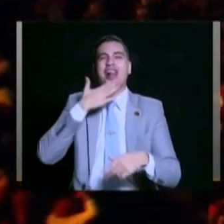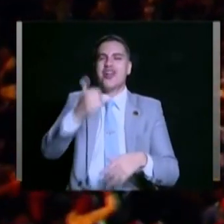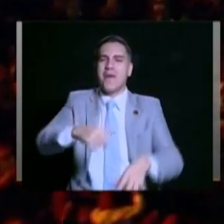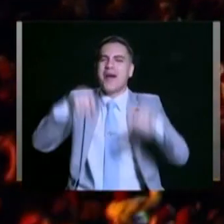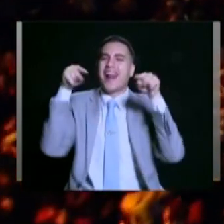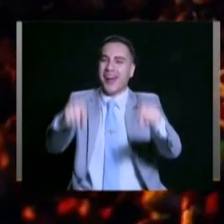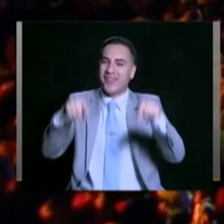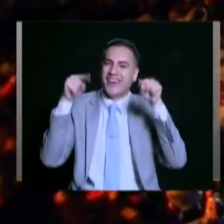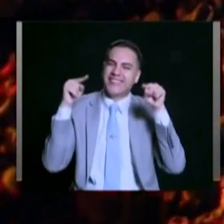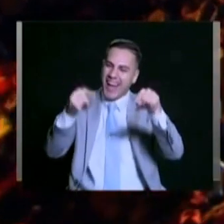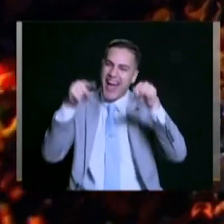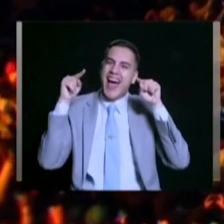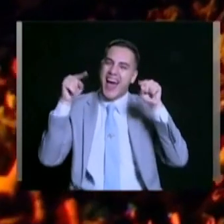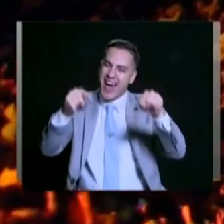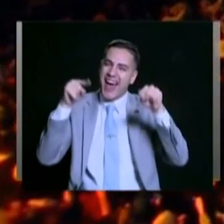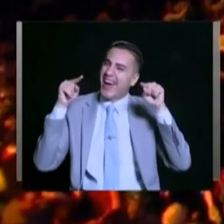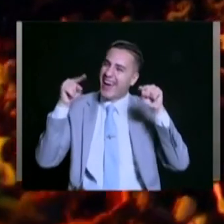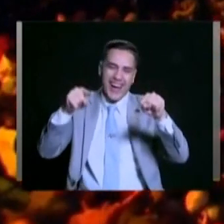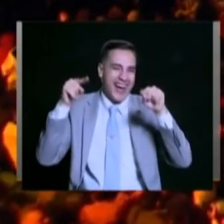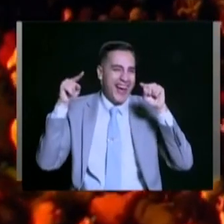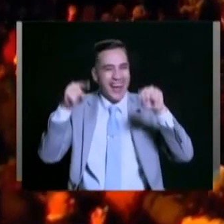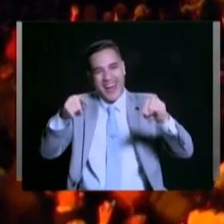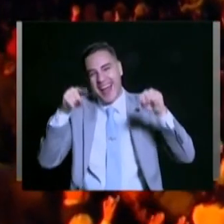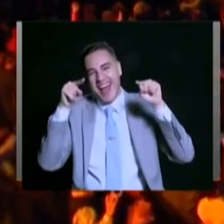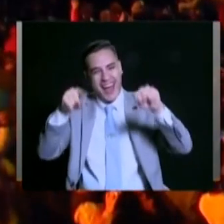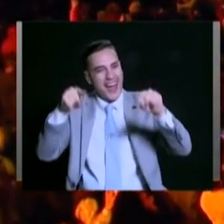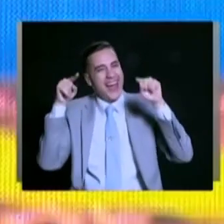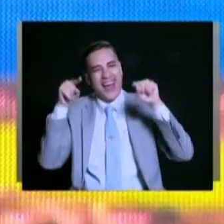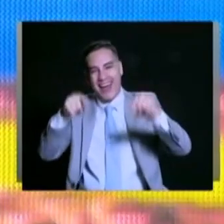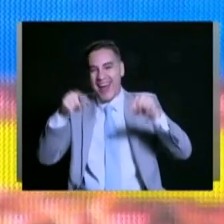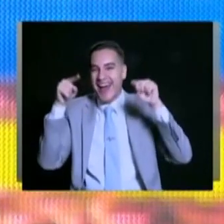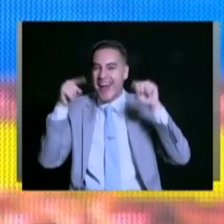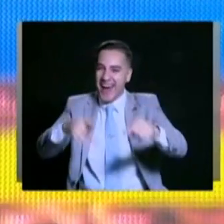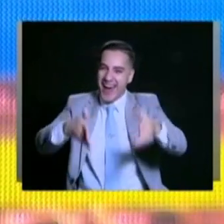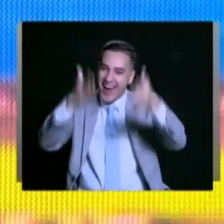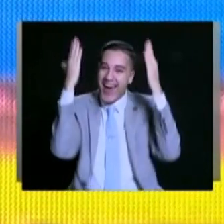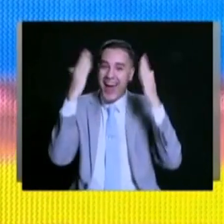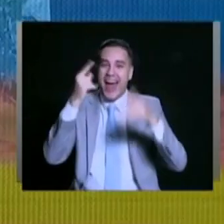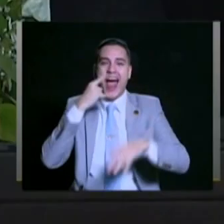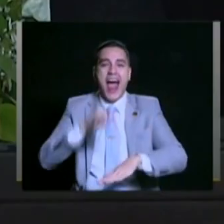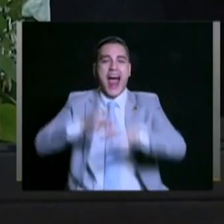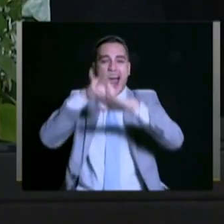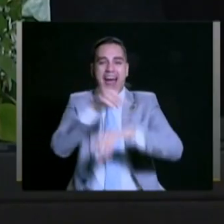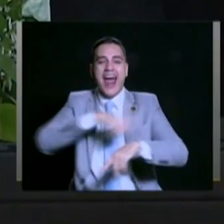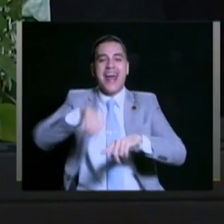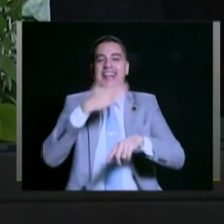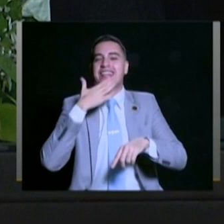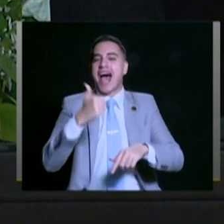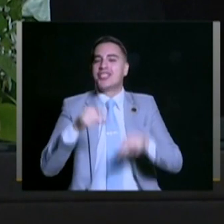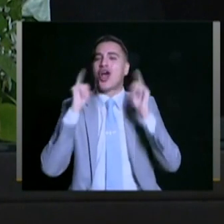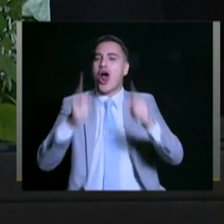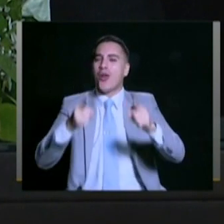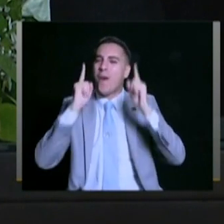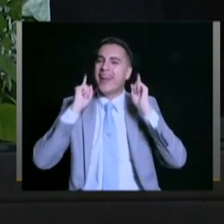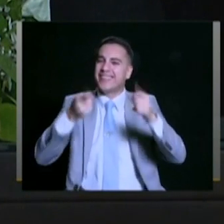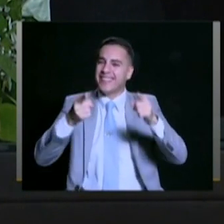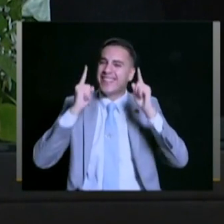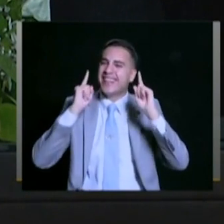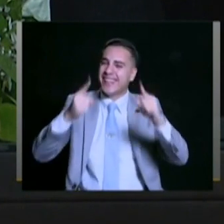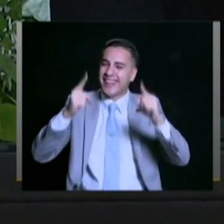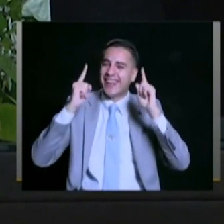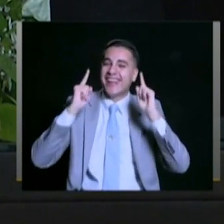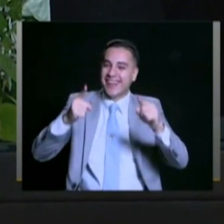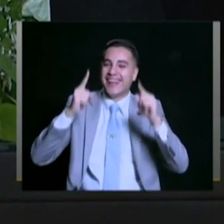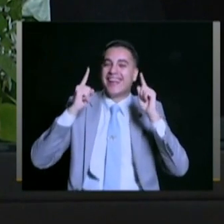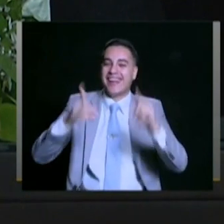العالم يعني ارقام كبيره ومقهوله ولكن احنا بنقول ان احنا في الاول وفي الاخر احنا